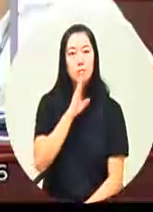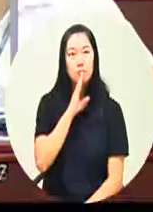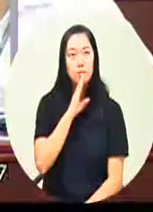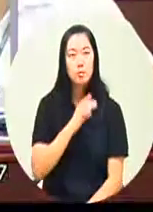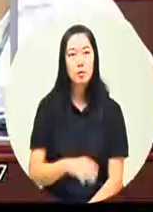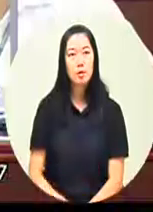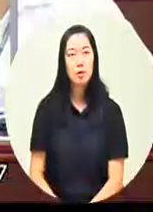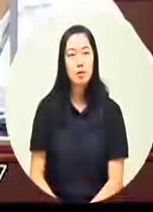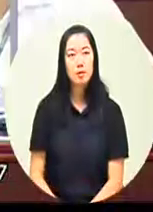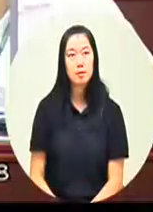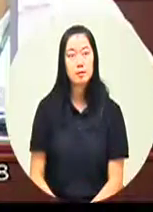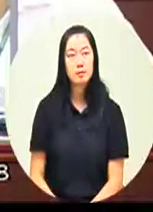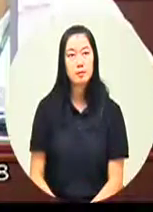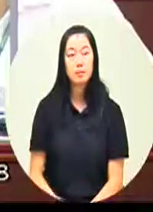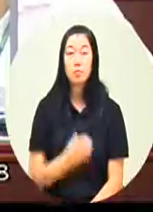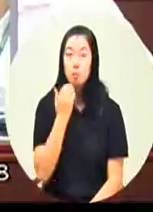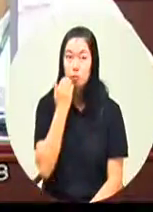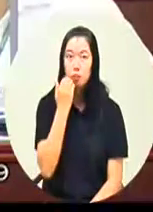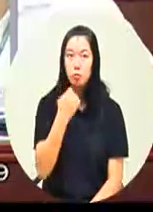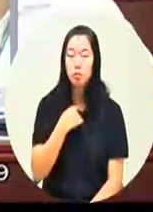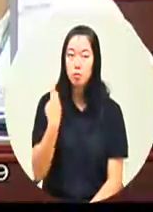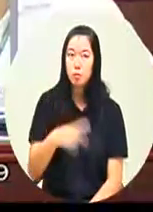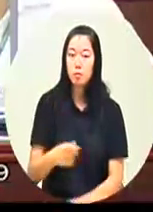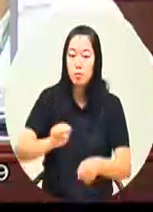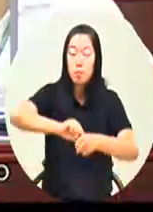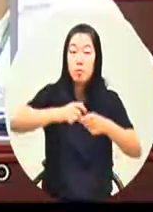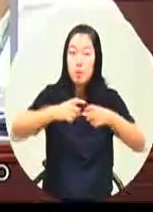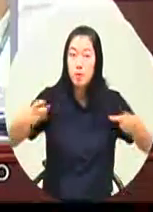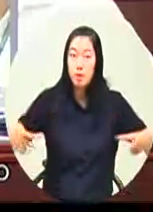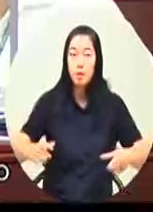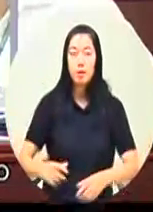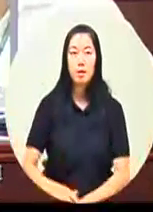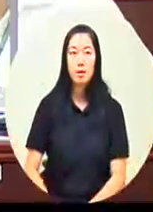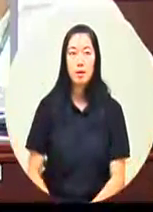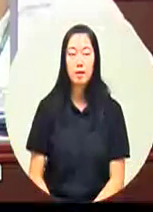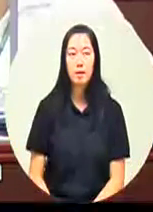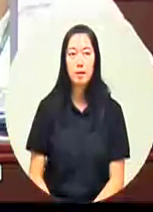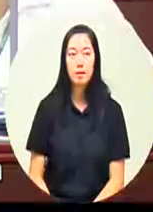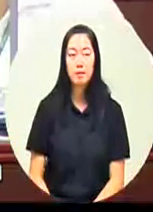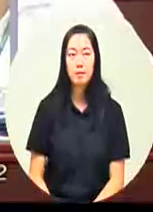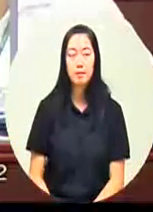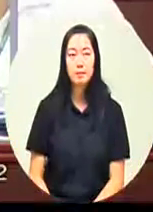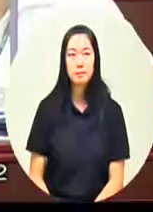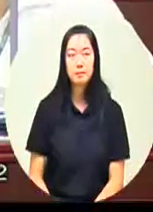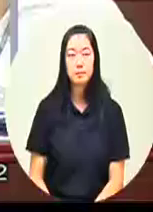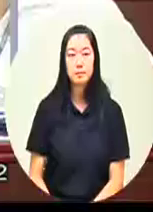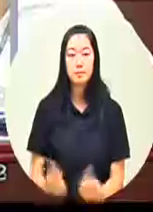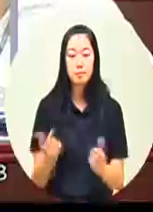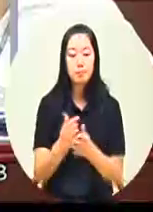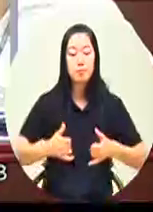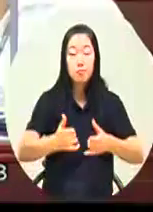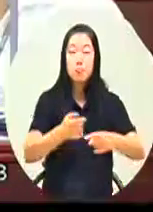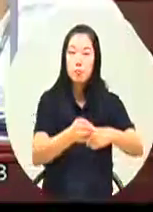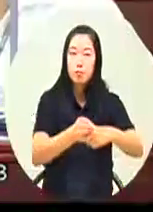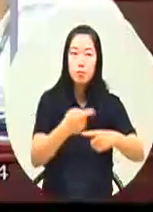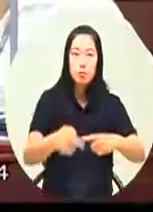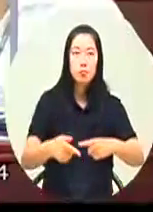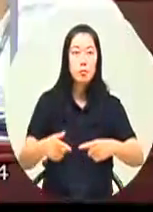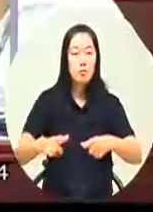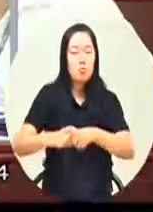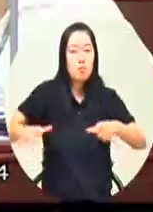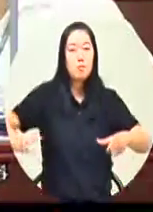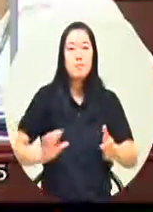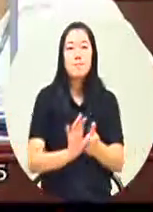为。那如果说我们能够扩大，变成是，在很多路口，或是我们大规模的去推